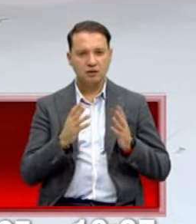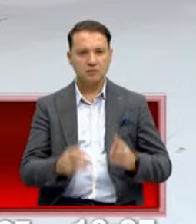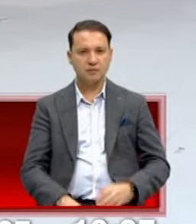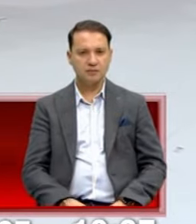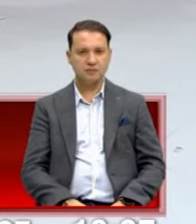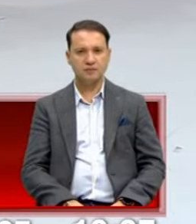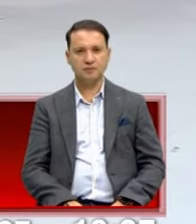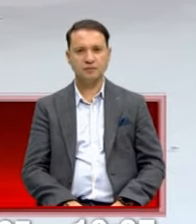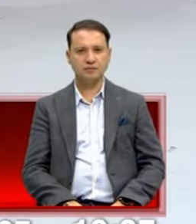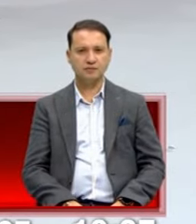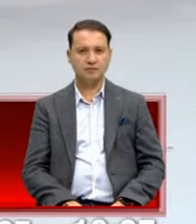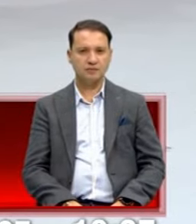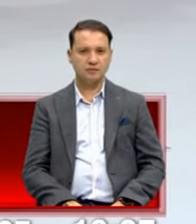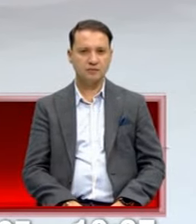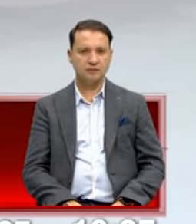neler?